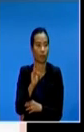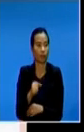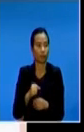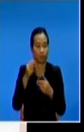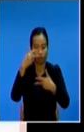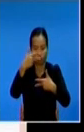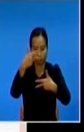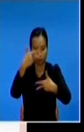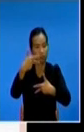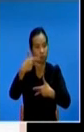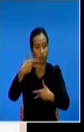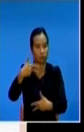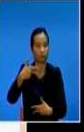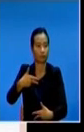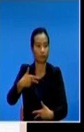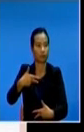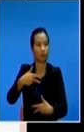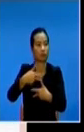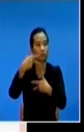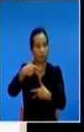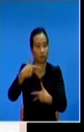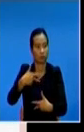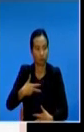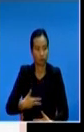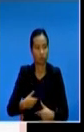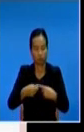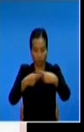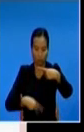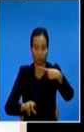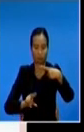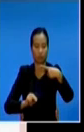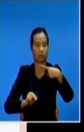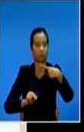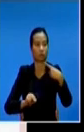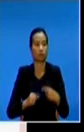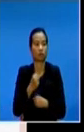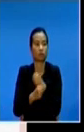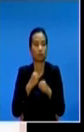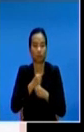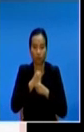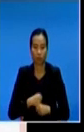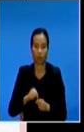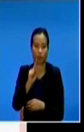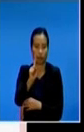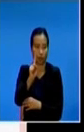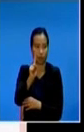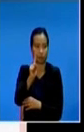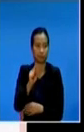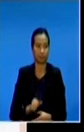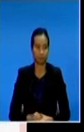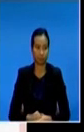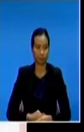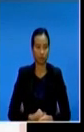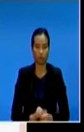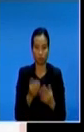นเนี่ยจนถึงหมายเลขลำดับ30เนี่ยคืออาวุโส1ปีจากบัญชีนี้นะครับเราจะ